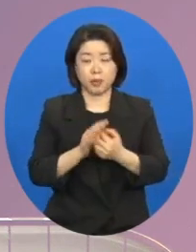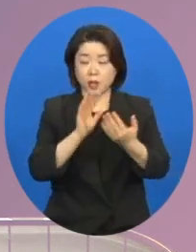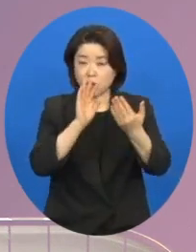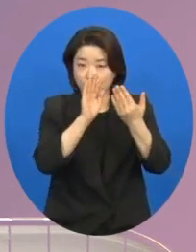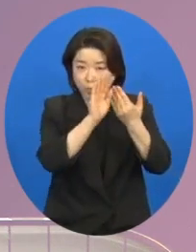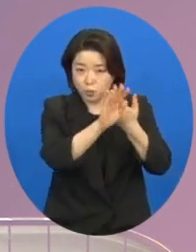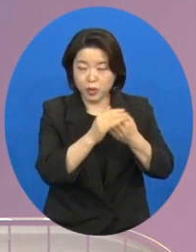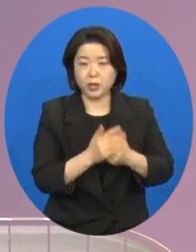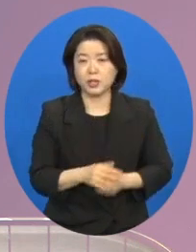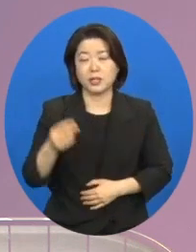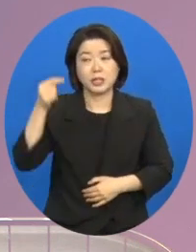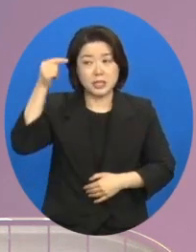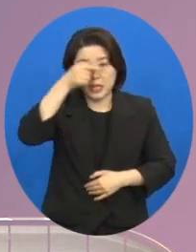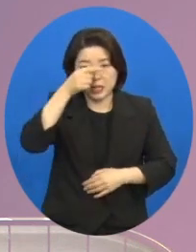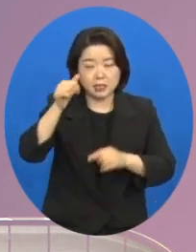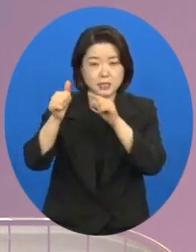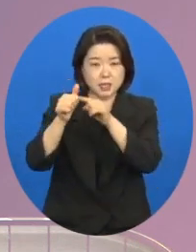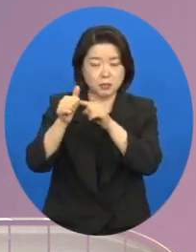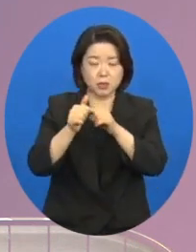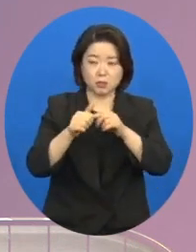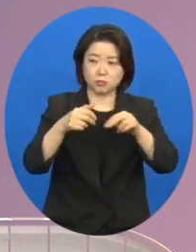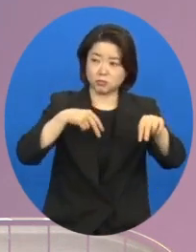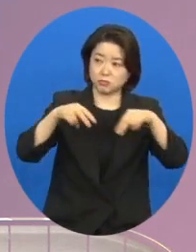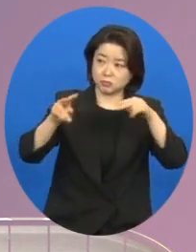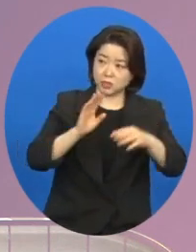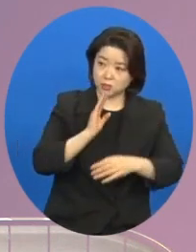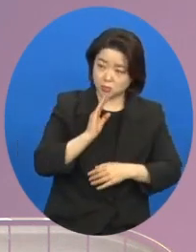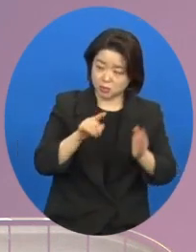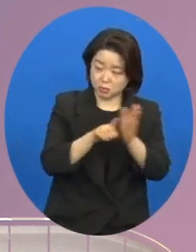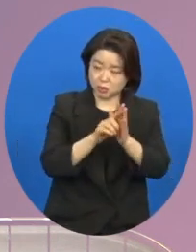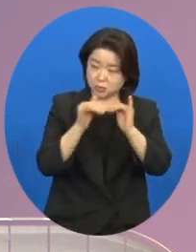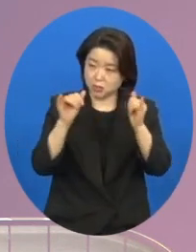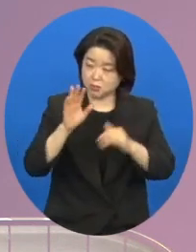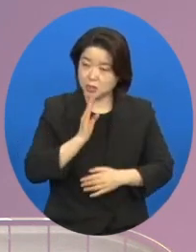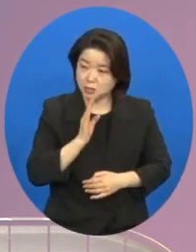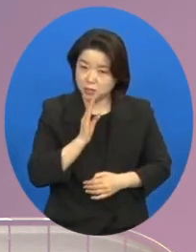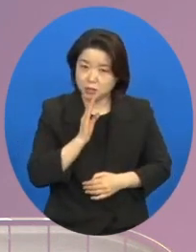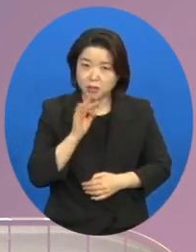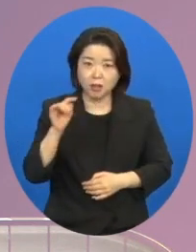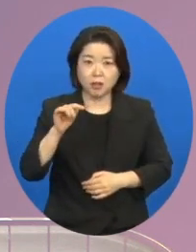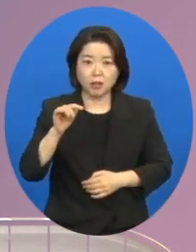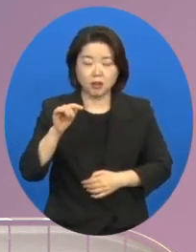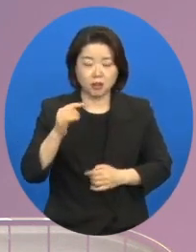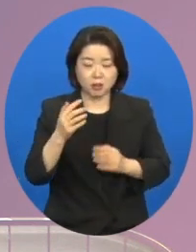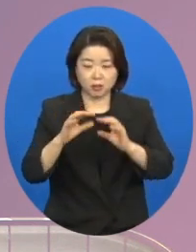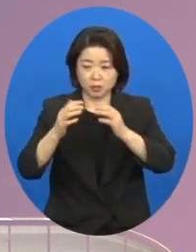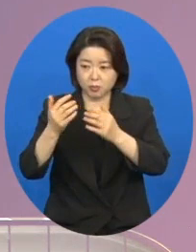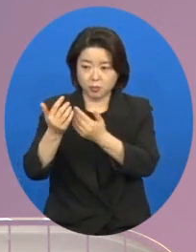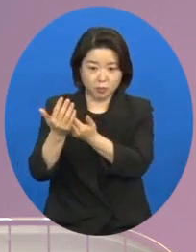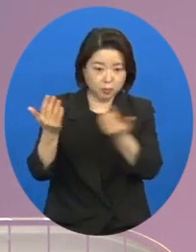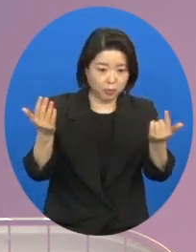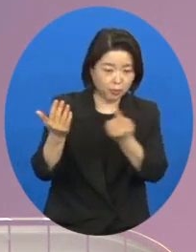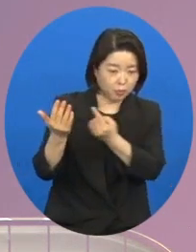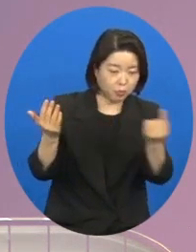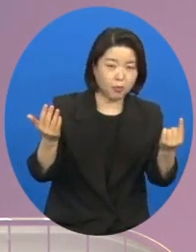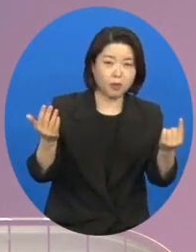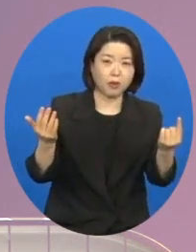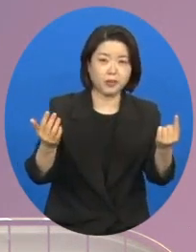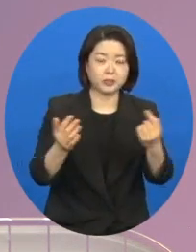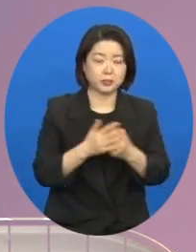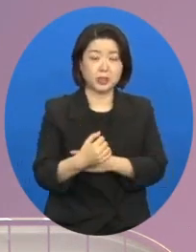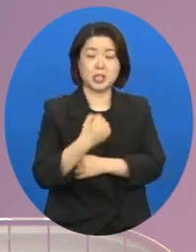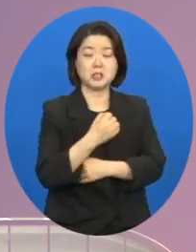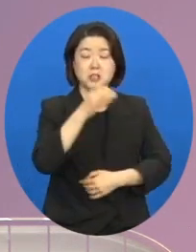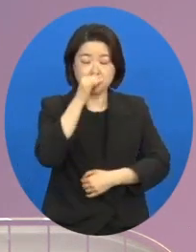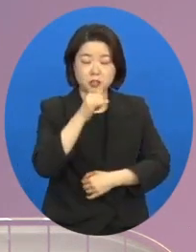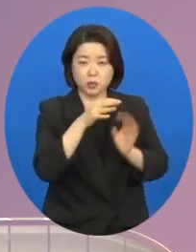나중에는요 이 삼손이 사사 맞나? 신앙인 맞나? 정말 일탈을 하게 되는 거예요. 근데 능력은 계속